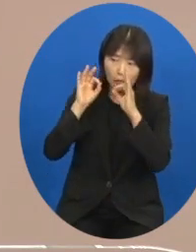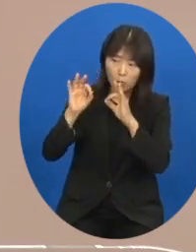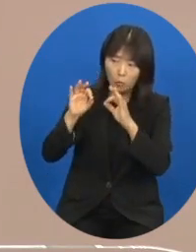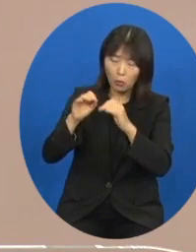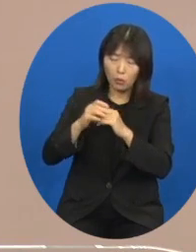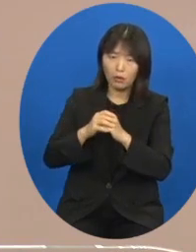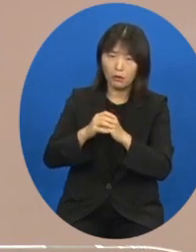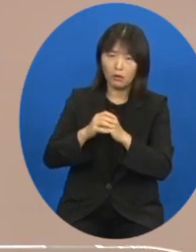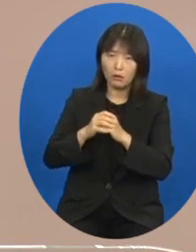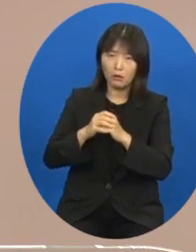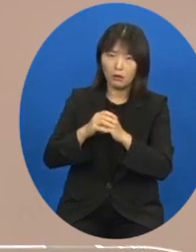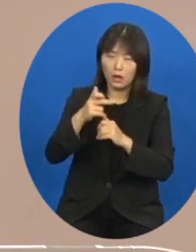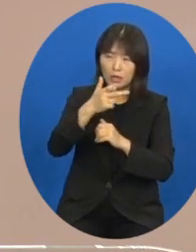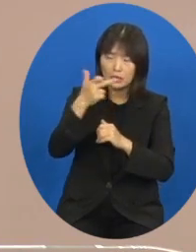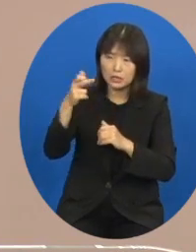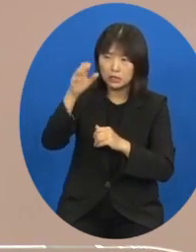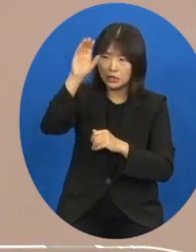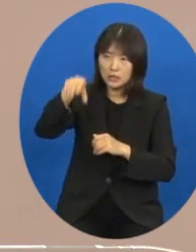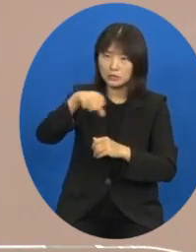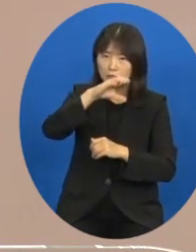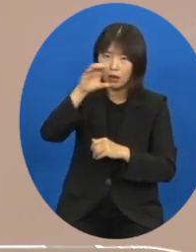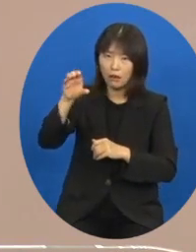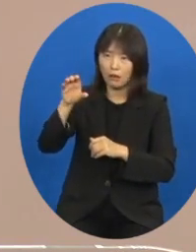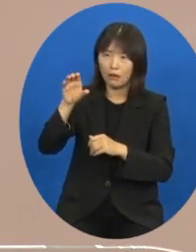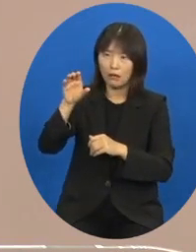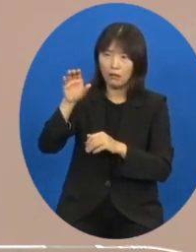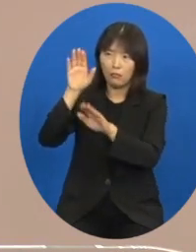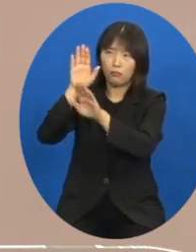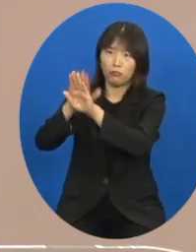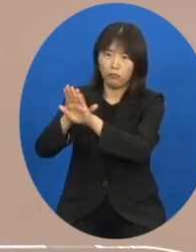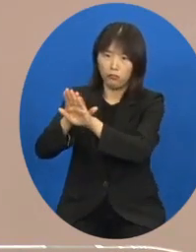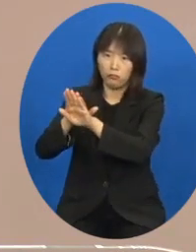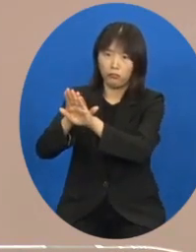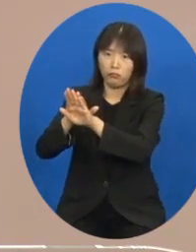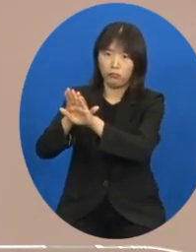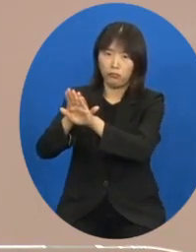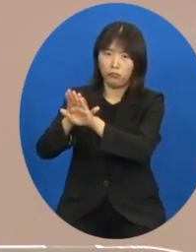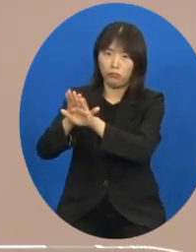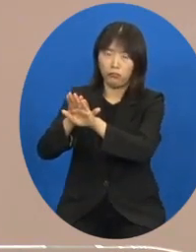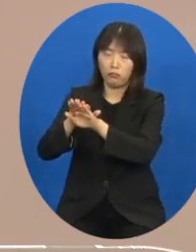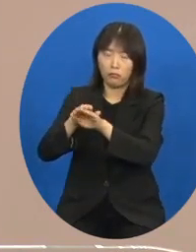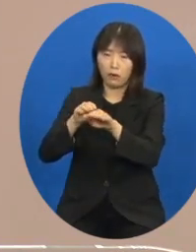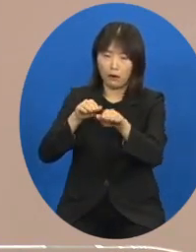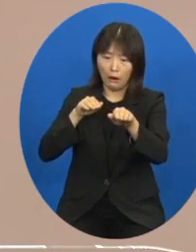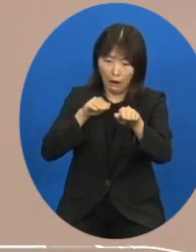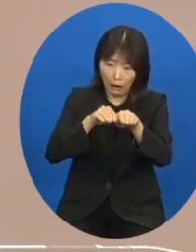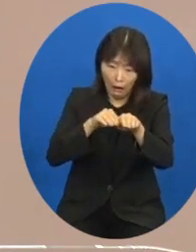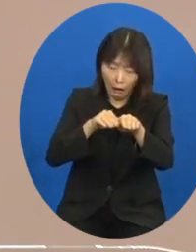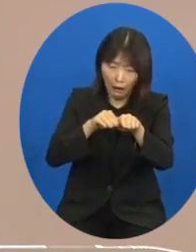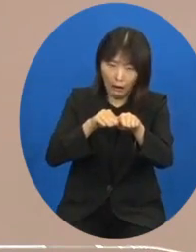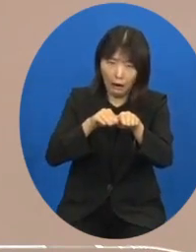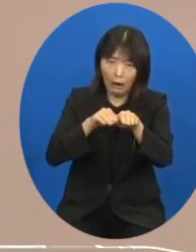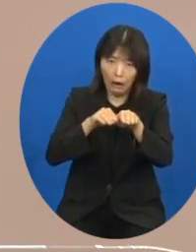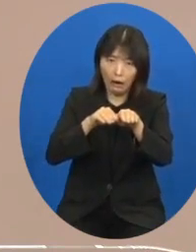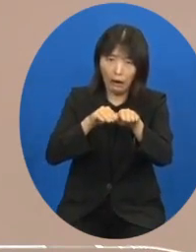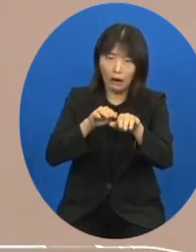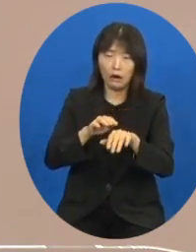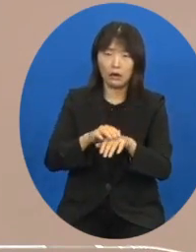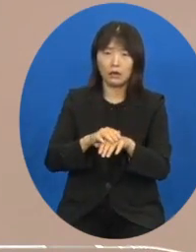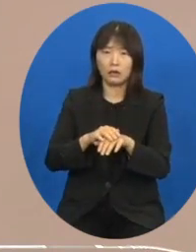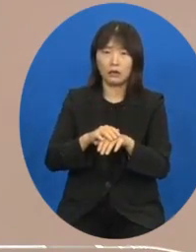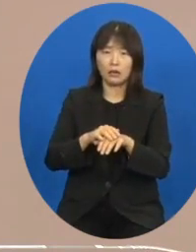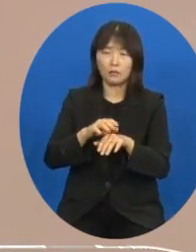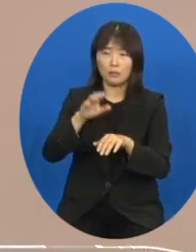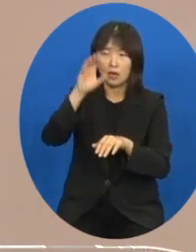큰 십자가가 이렇게 달려 있는데, 차가 급히 서는 바람에 얼마나 흔들리는지,